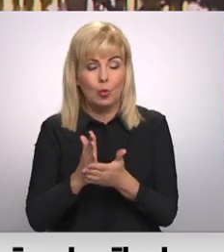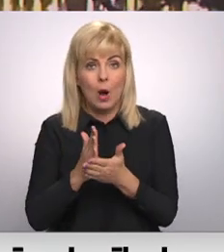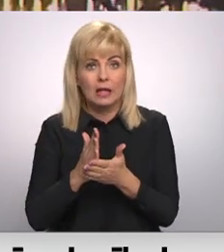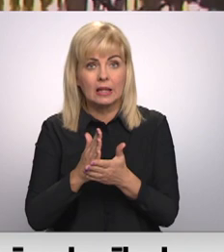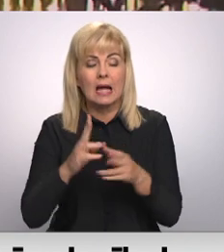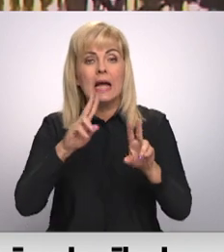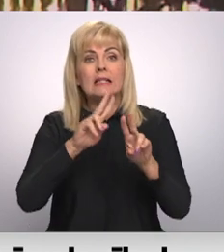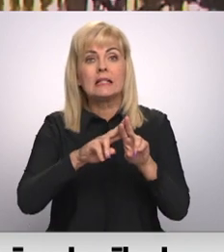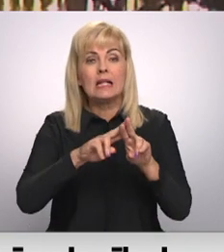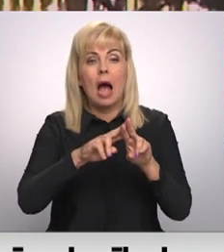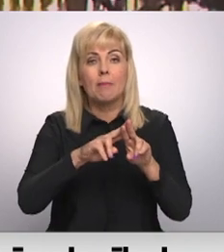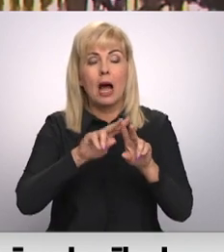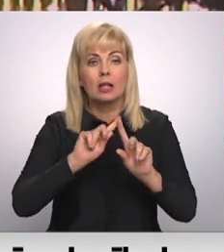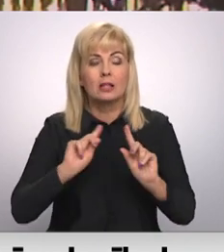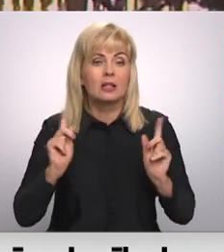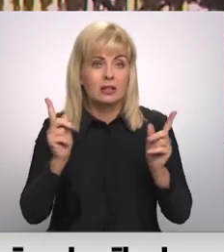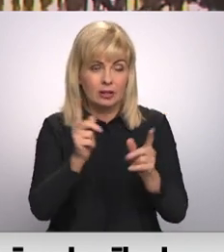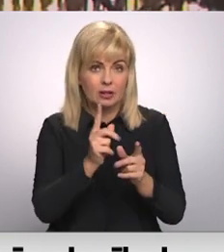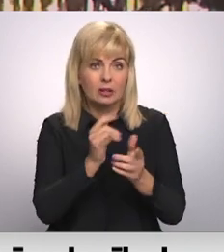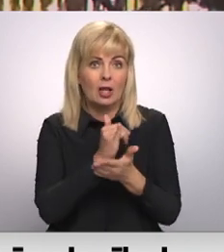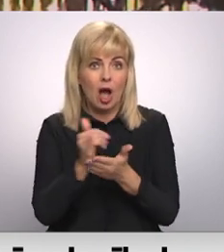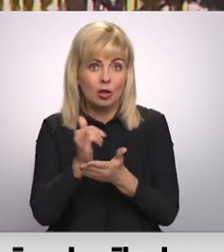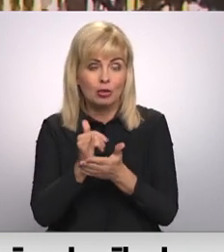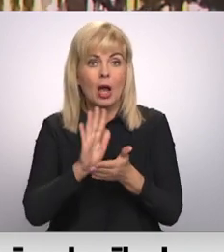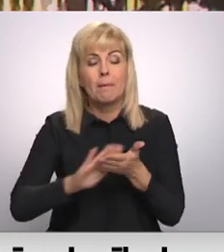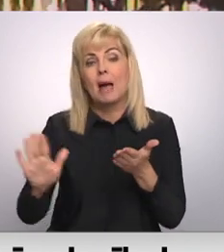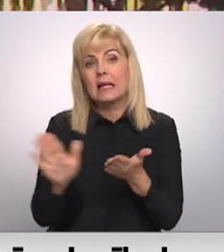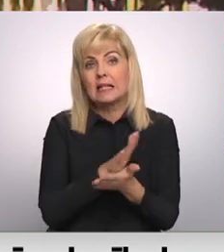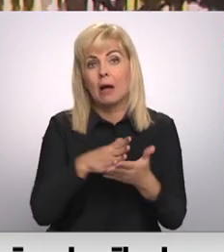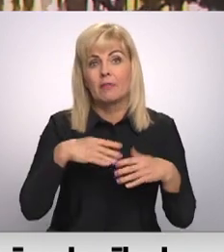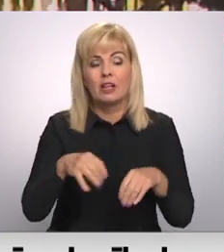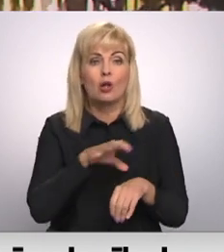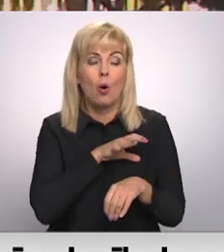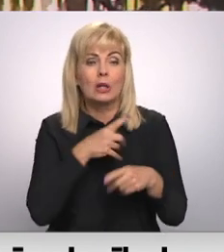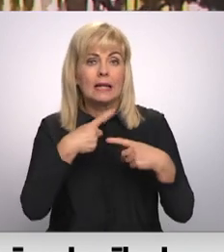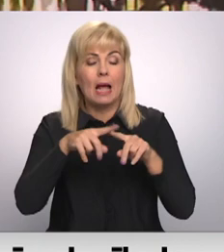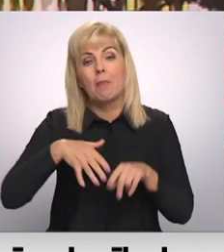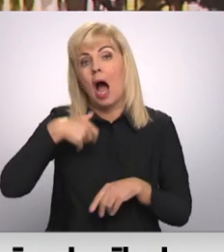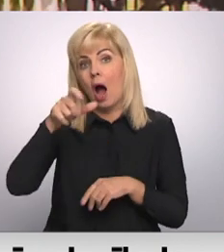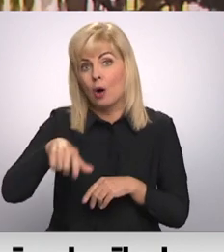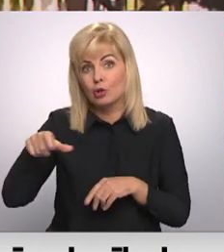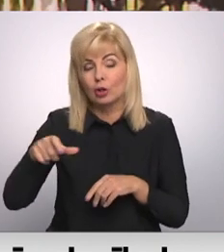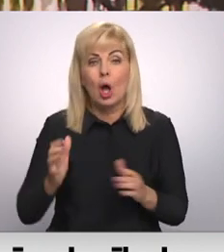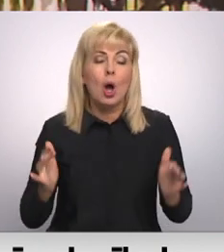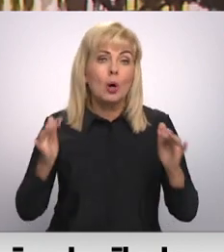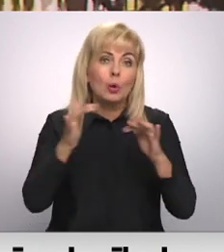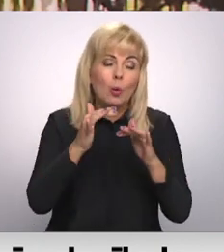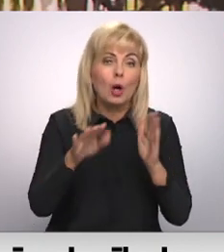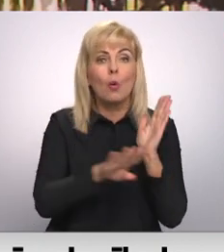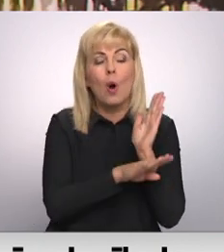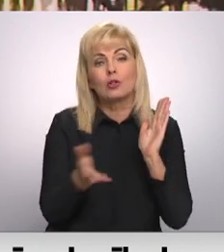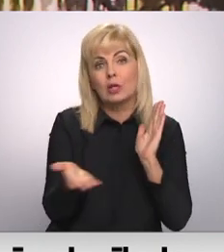cietuma teritorijas atmežošanas darbi. Tos beidzāt līdzības veids ogres tehniku audzēkņi, kuri krūmus un kokus